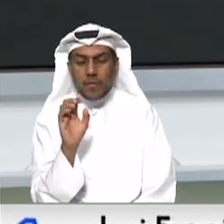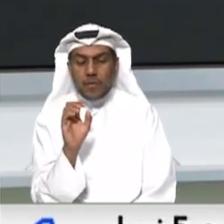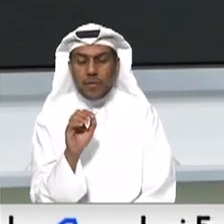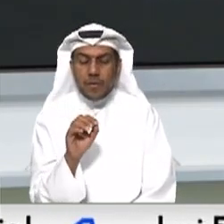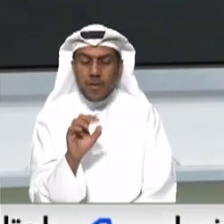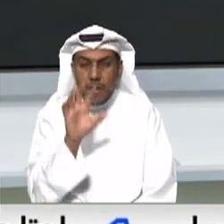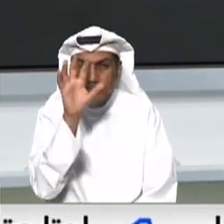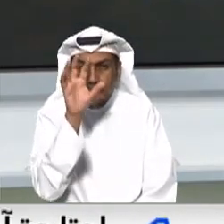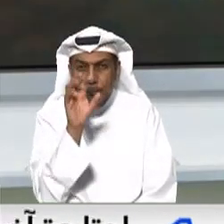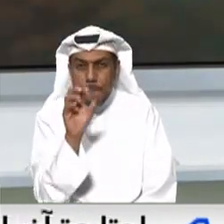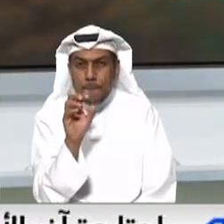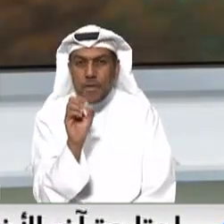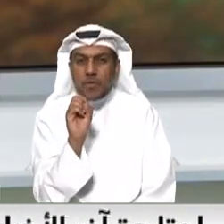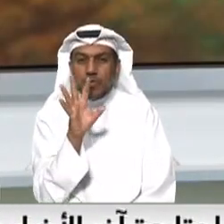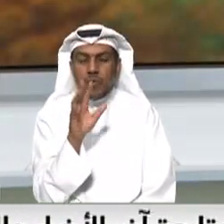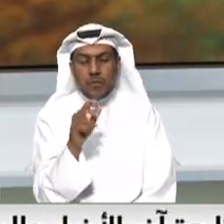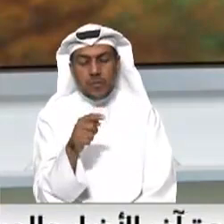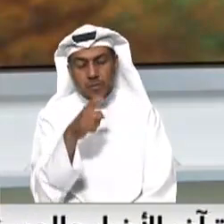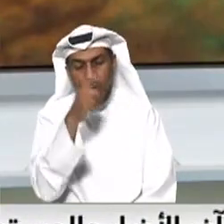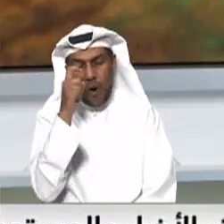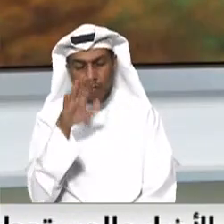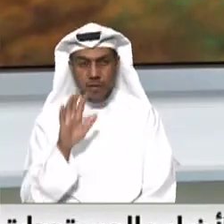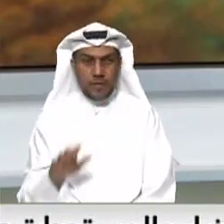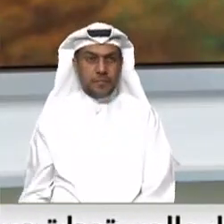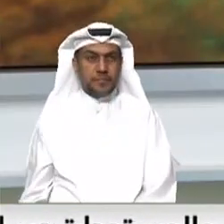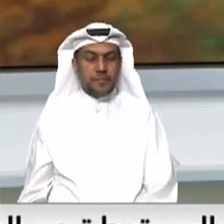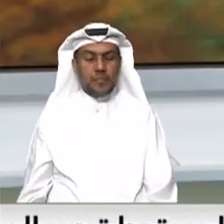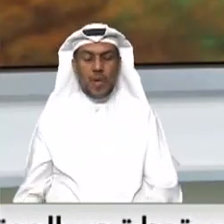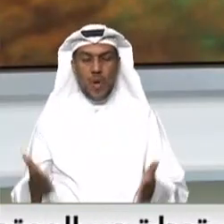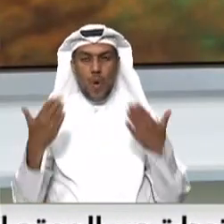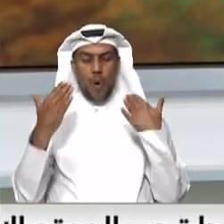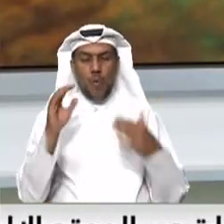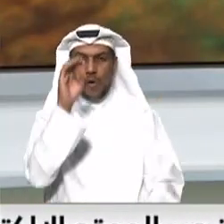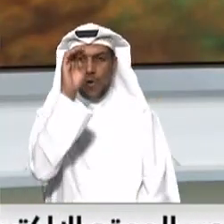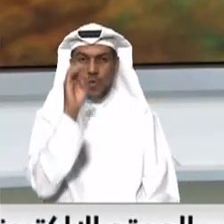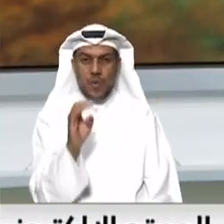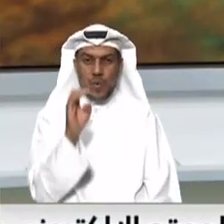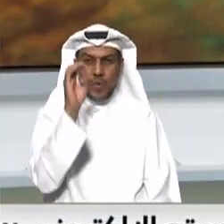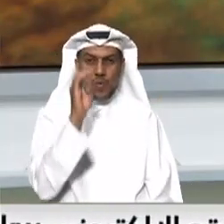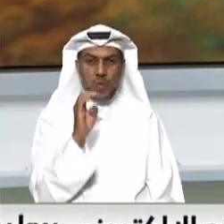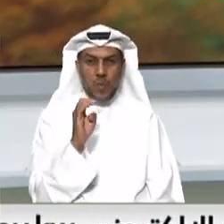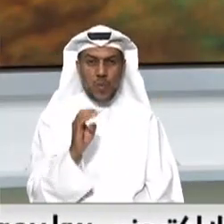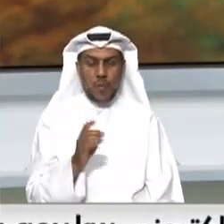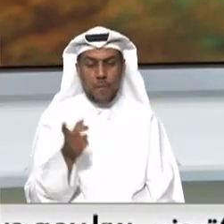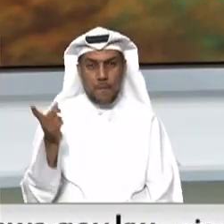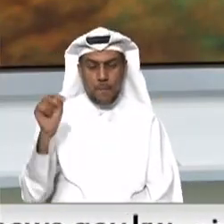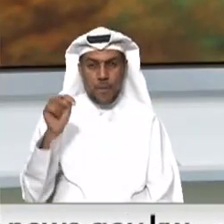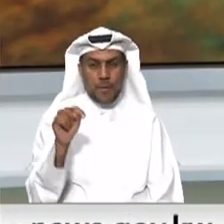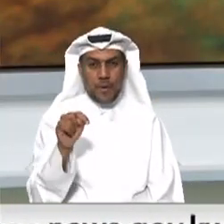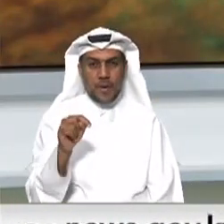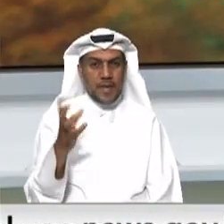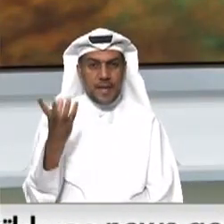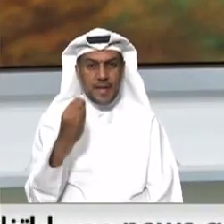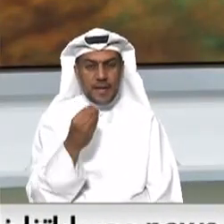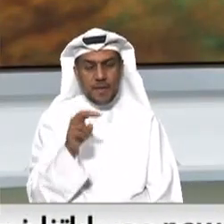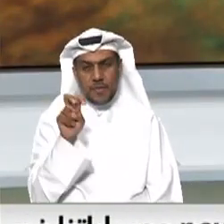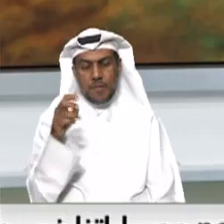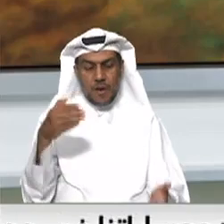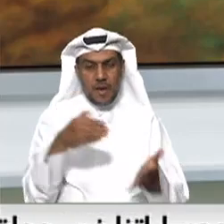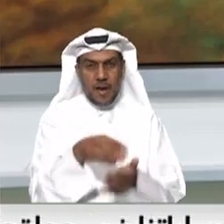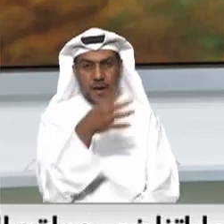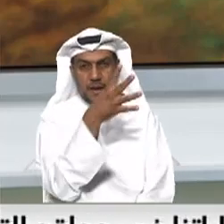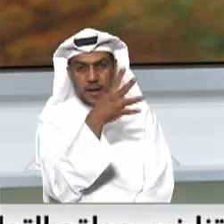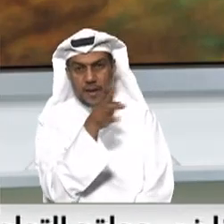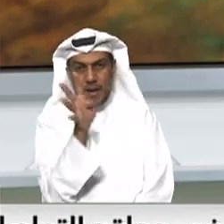المساء وحتى نهار يوم الغد الهواء الكوس راح يستمر ويانا وراح يكون نشط على فترات يوم الغد سرعته تتراوح ما بين الثمانيه الى